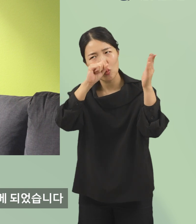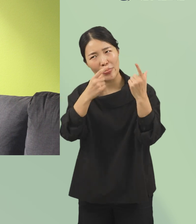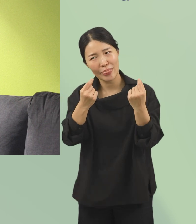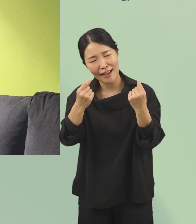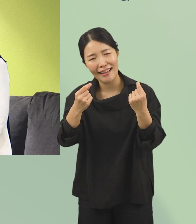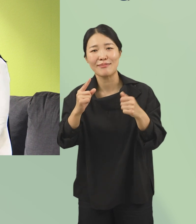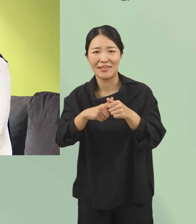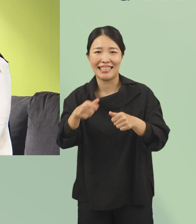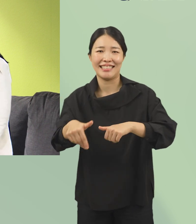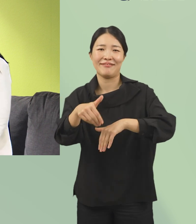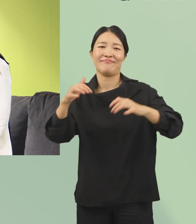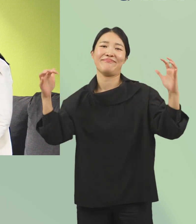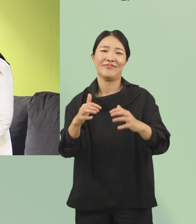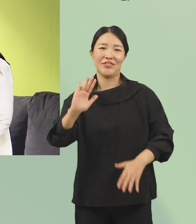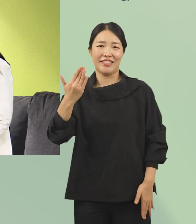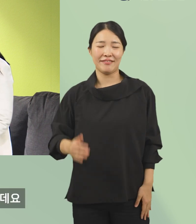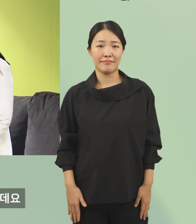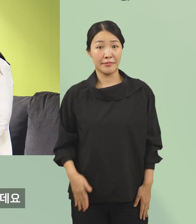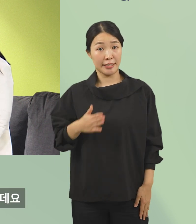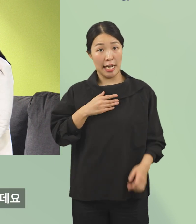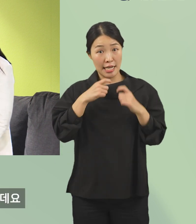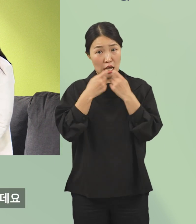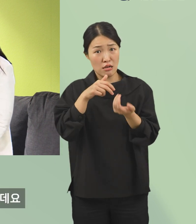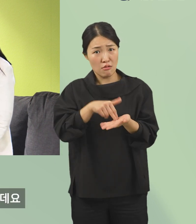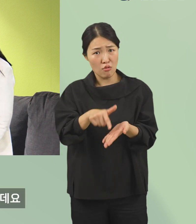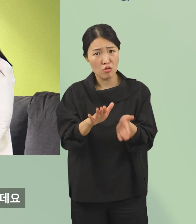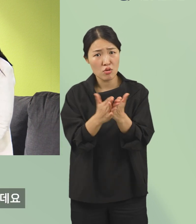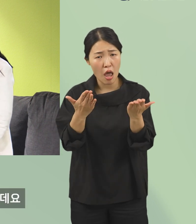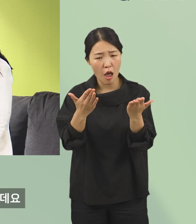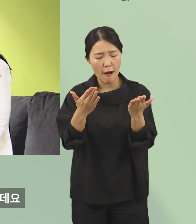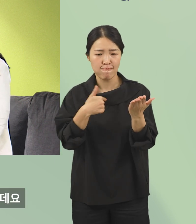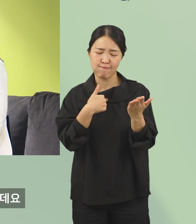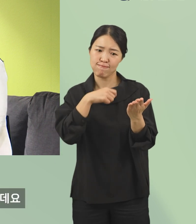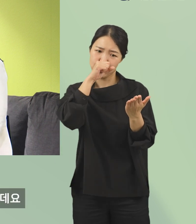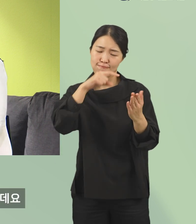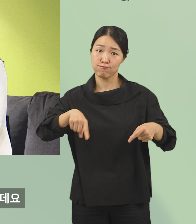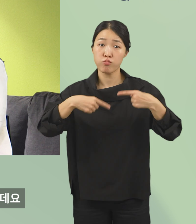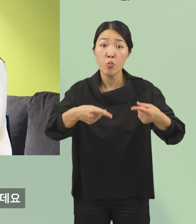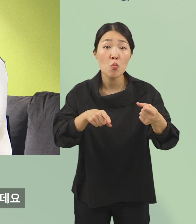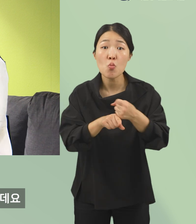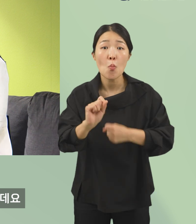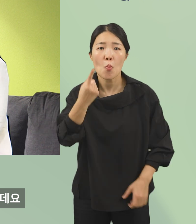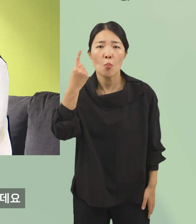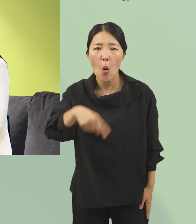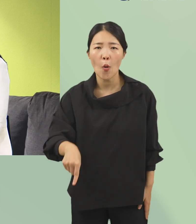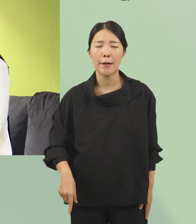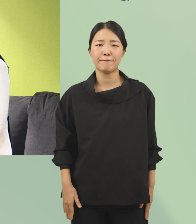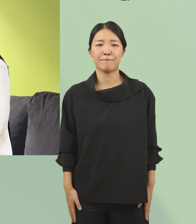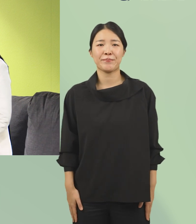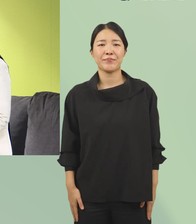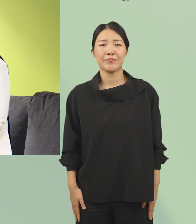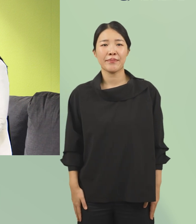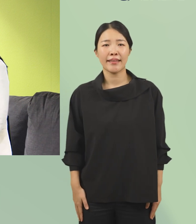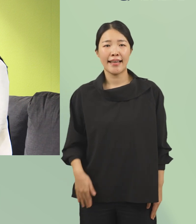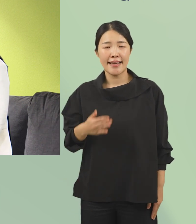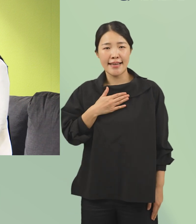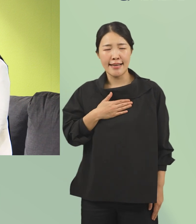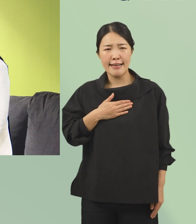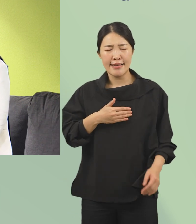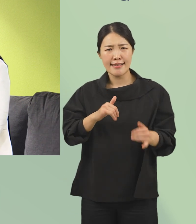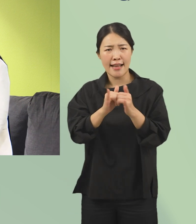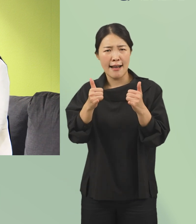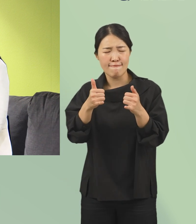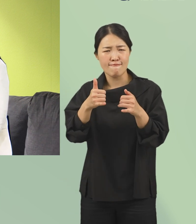되었습니다. 저는 개인적으로 제가 그럼 이 책에 왜 참가하게 됐는지를 간단히 말씀드리고 싶은데요. 인문학을